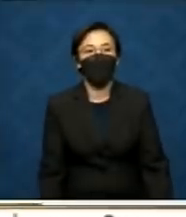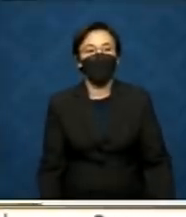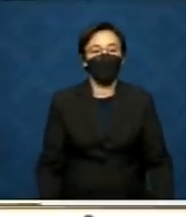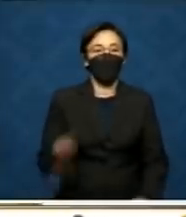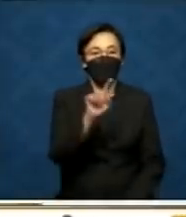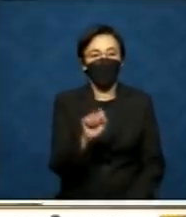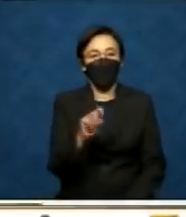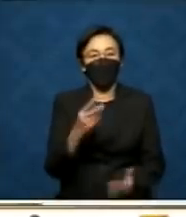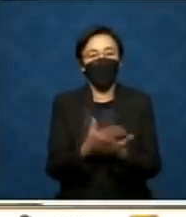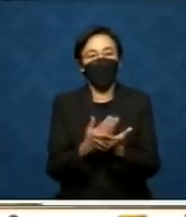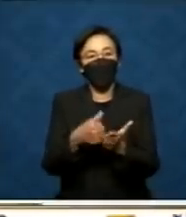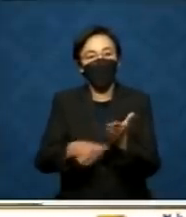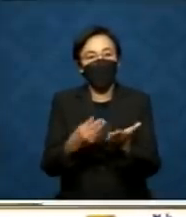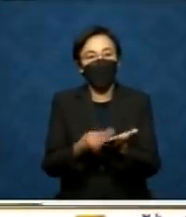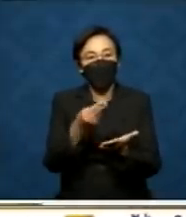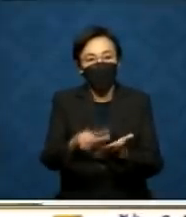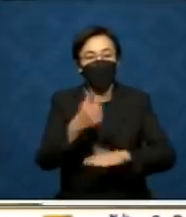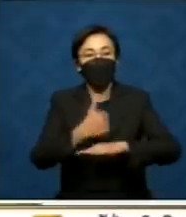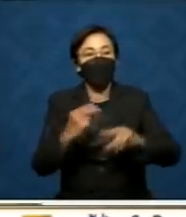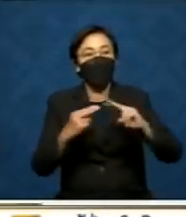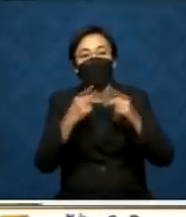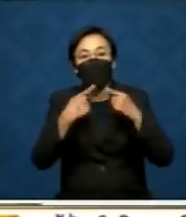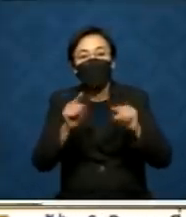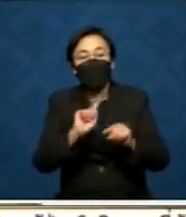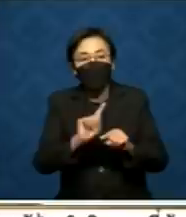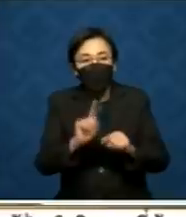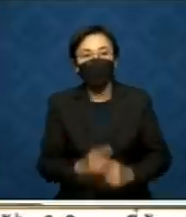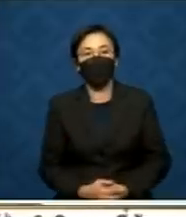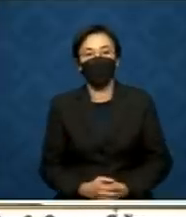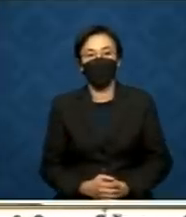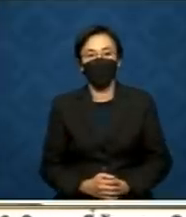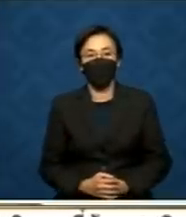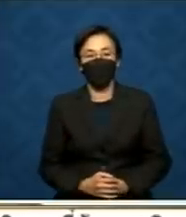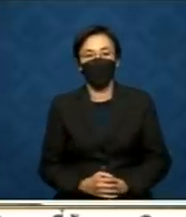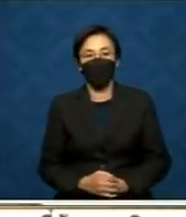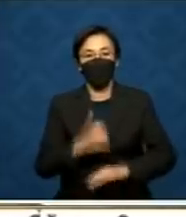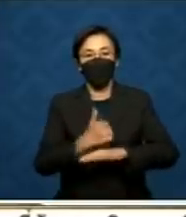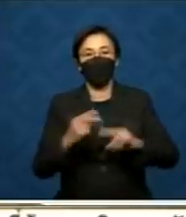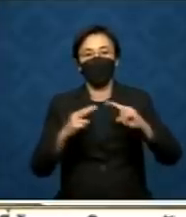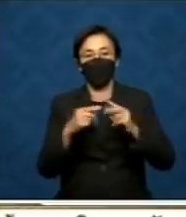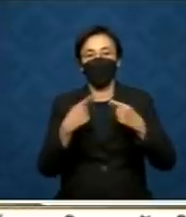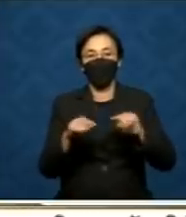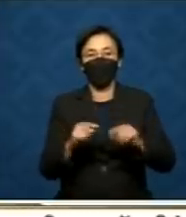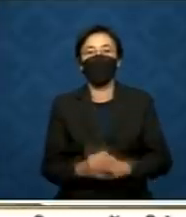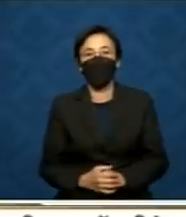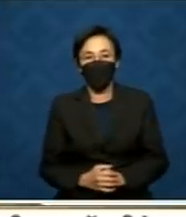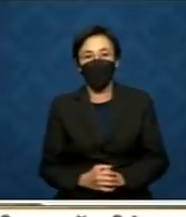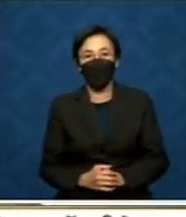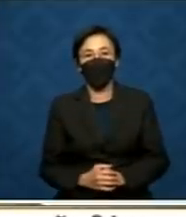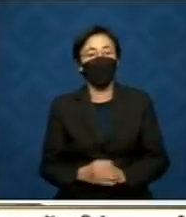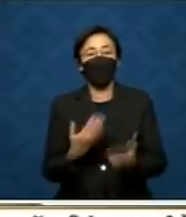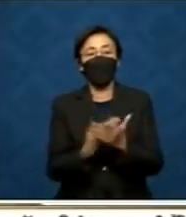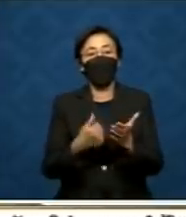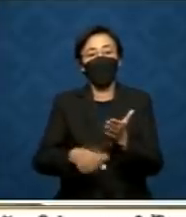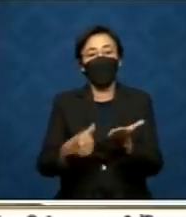แล้วตัวที่มาต่อไปไงก็ยังไม่หลุดอยู่วันนึงแต่ก็ไม่ได้ใช้